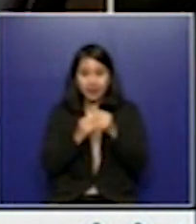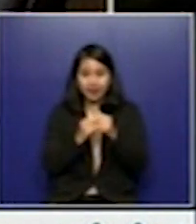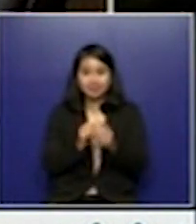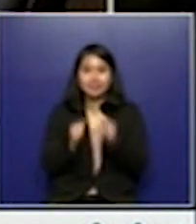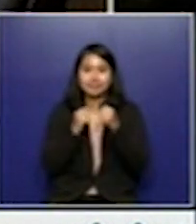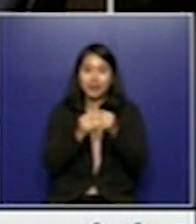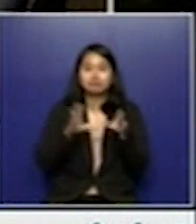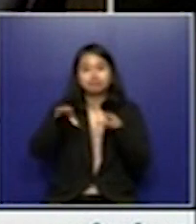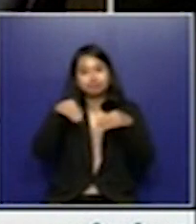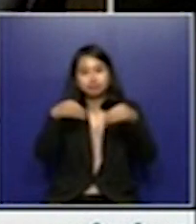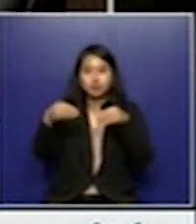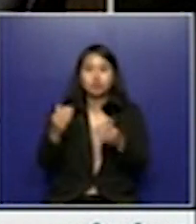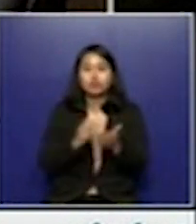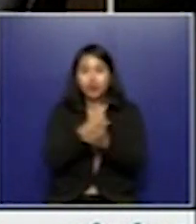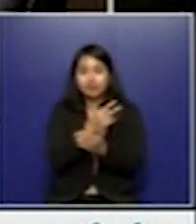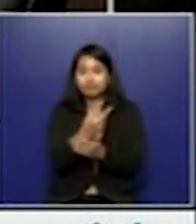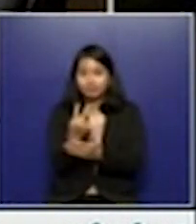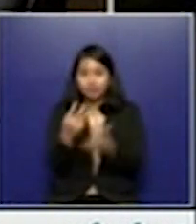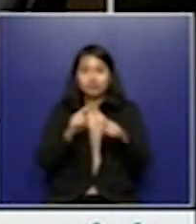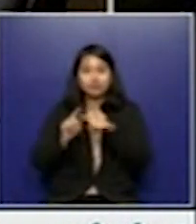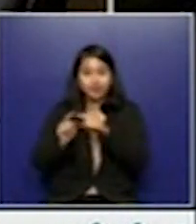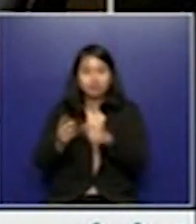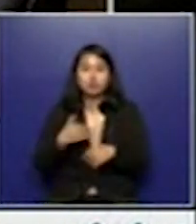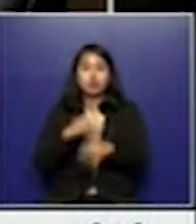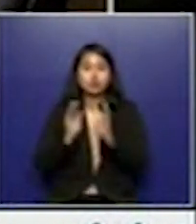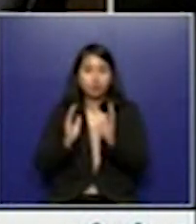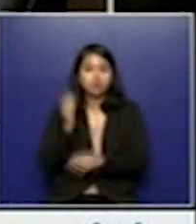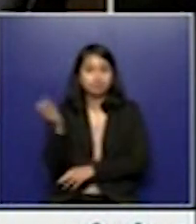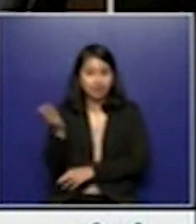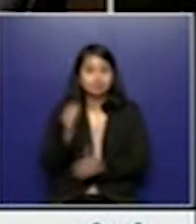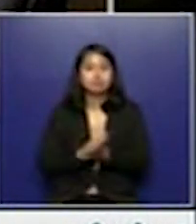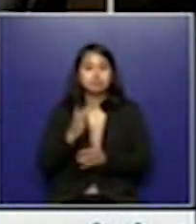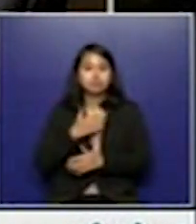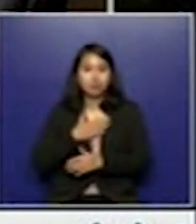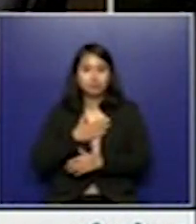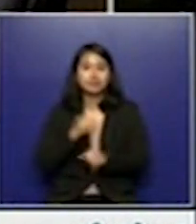ะยืดหยุ่นกันทุกฝ่ายนะครับขอบคุณคุณรังสิมันนะครับเดี๋ยวผมจะทำ